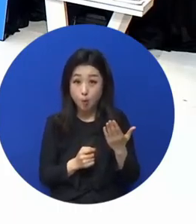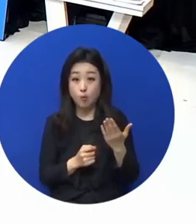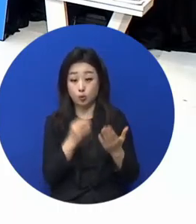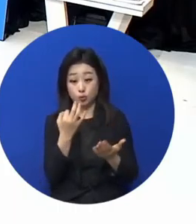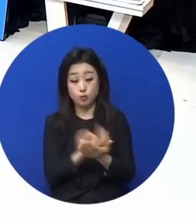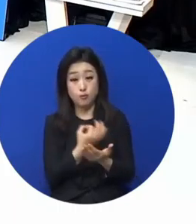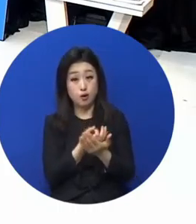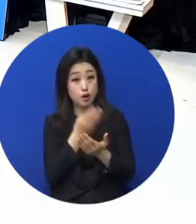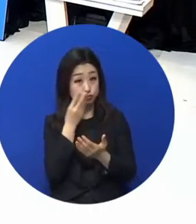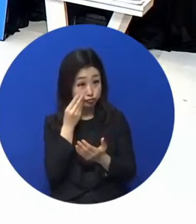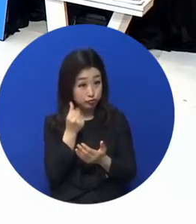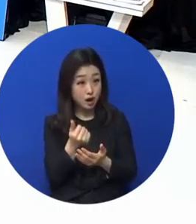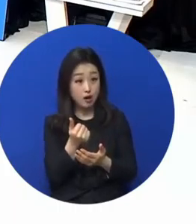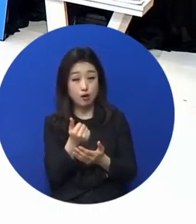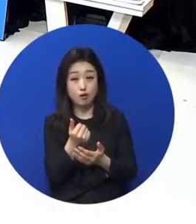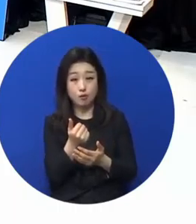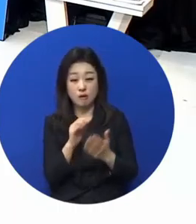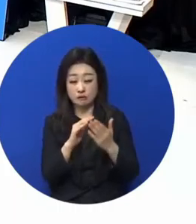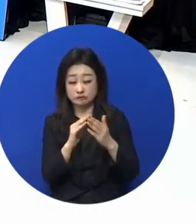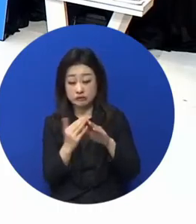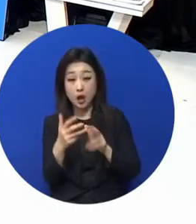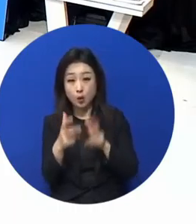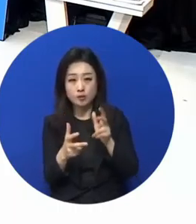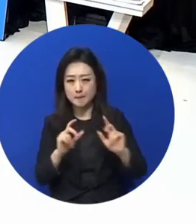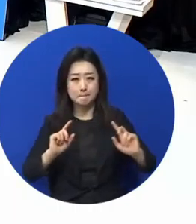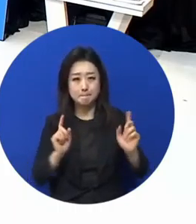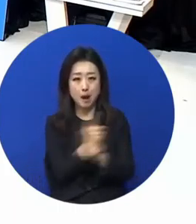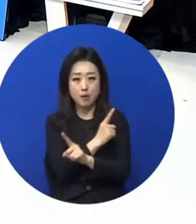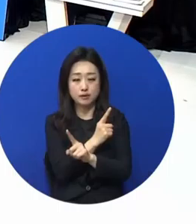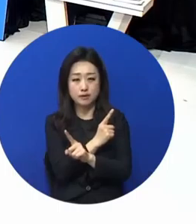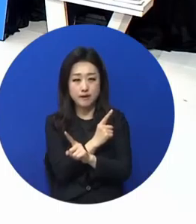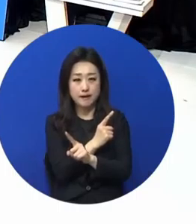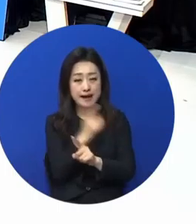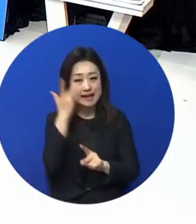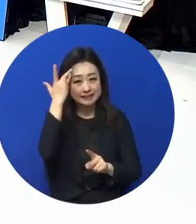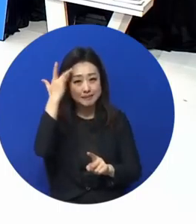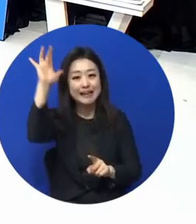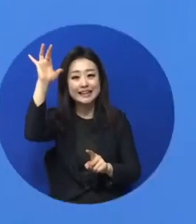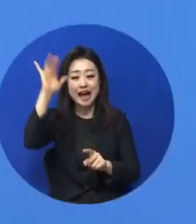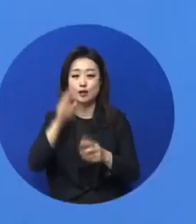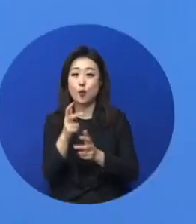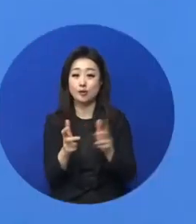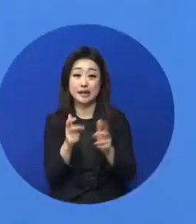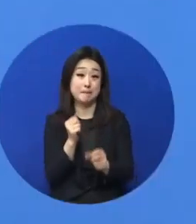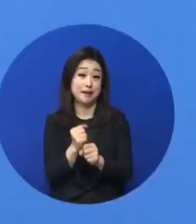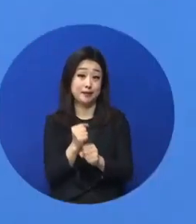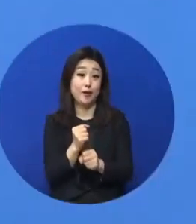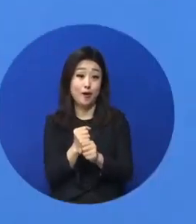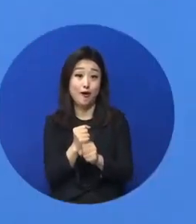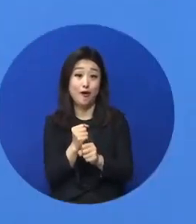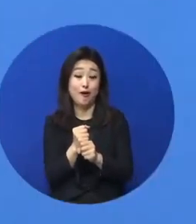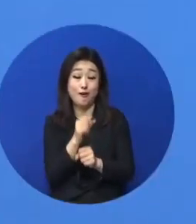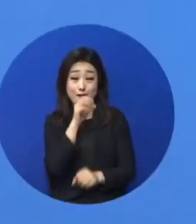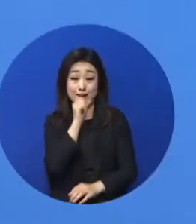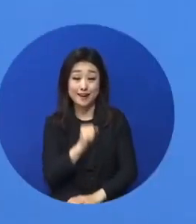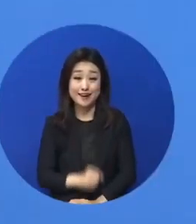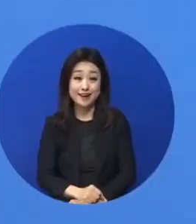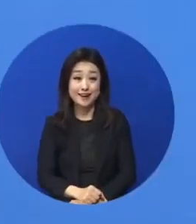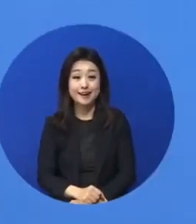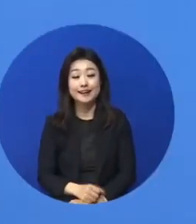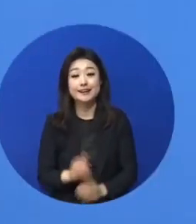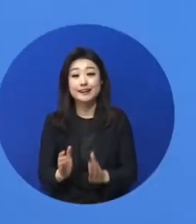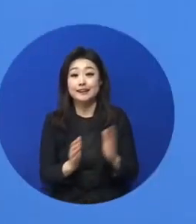공장을 친환경적으로 개선을 함으로써 탄소 제로 시대 앞서는 그런 노력들을 같이 병행을 하고 있습니다.